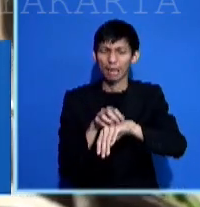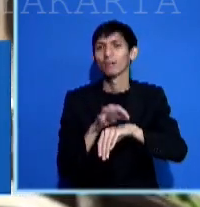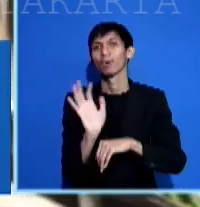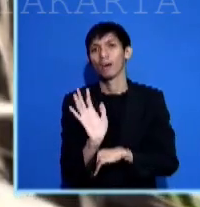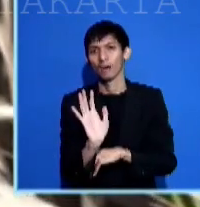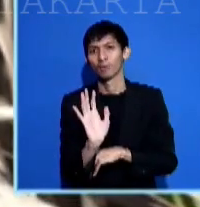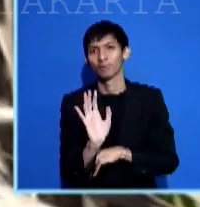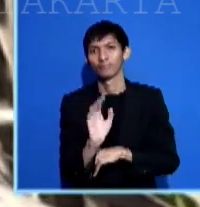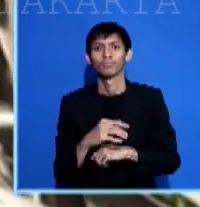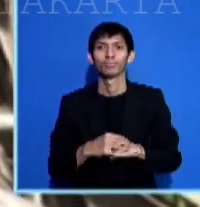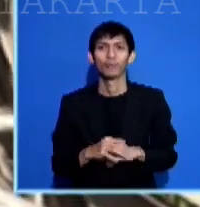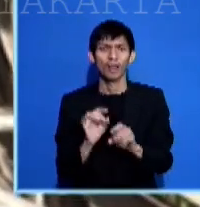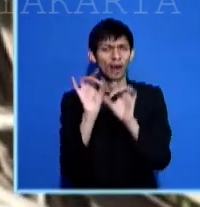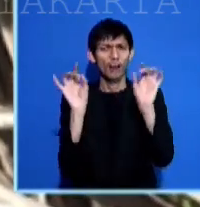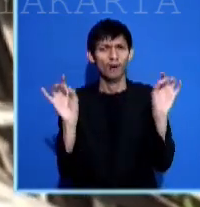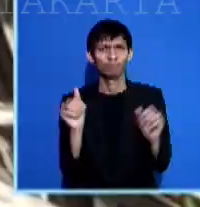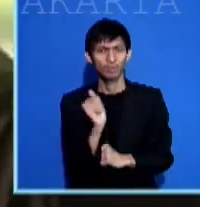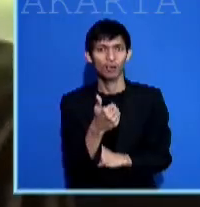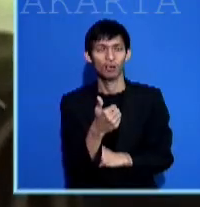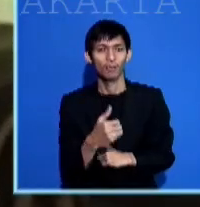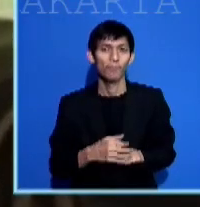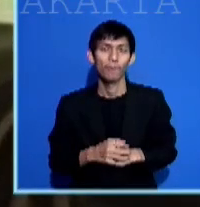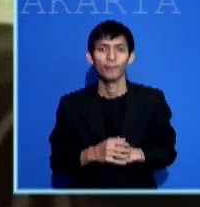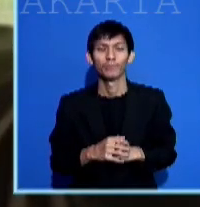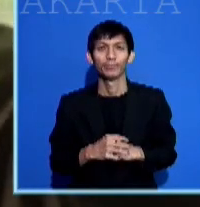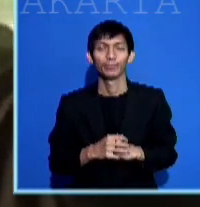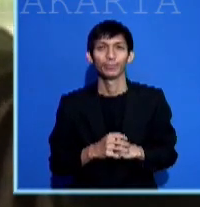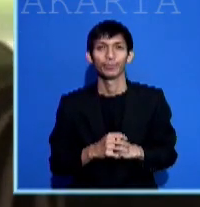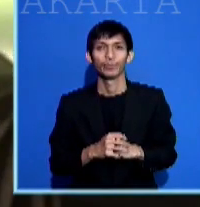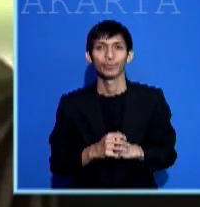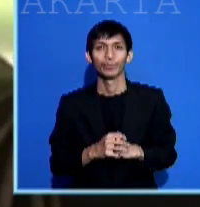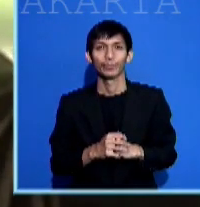kudis Lan panu Adi Nugraha Lan Wendi wicaksanao asung pawarta